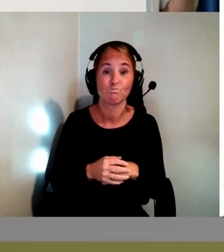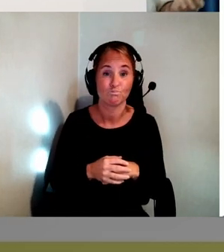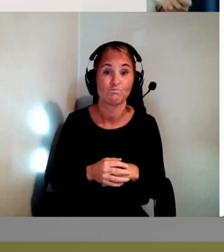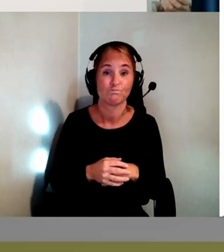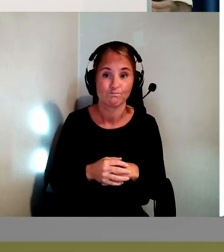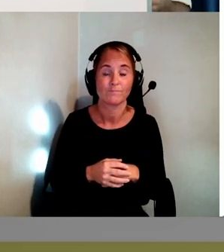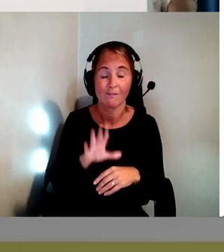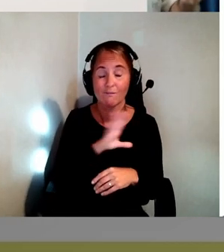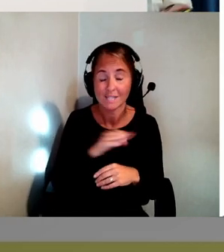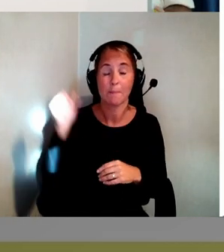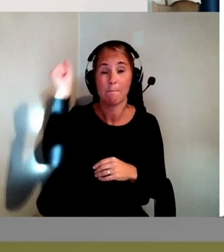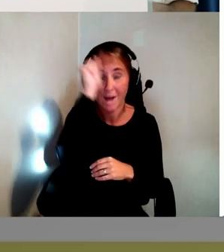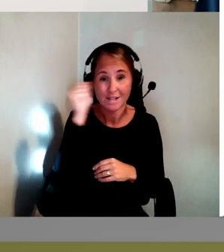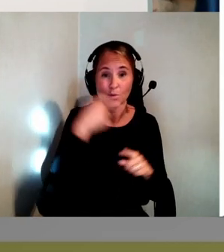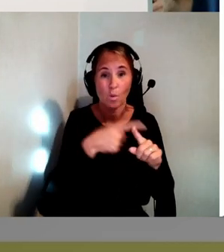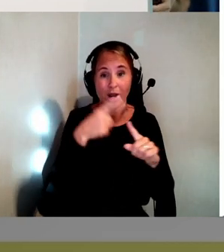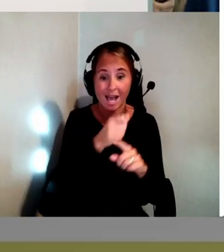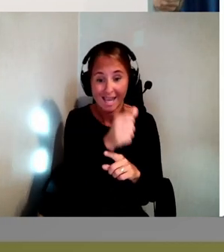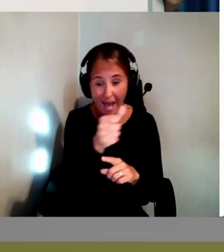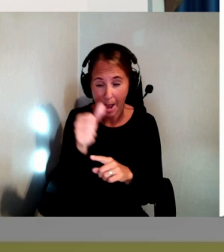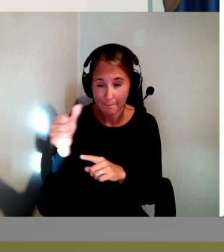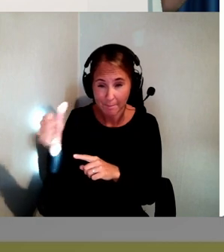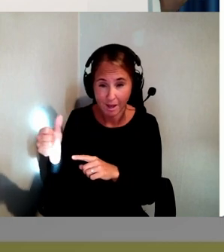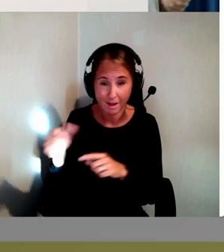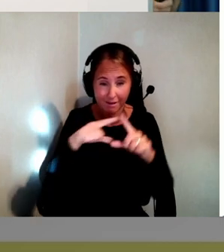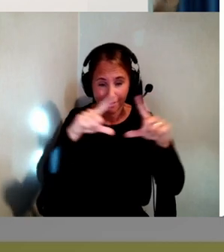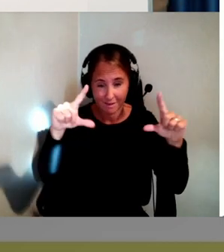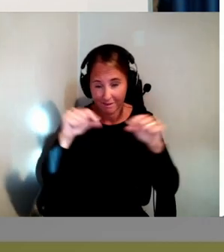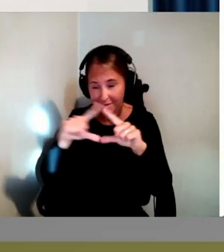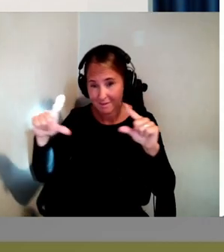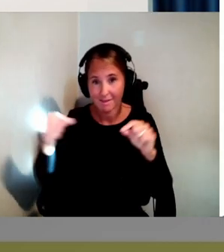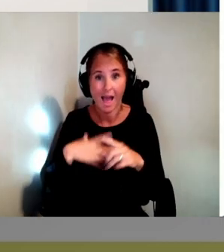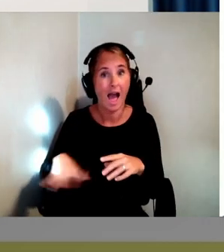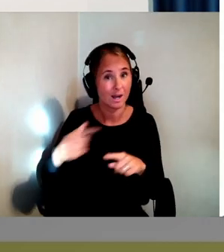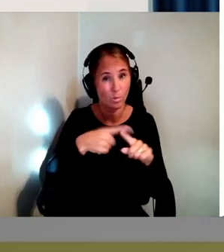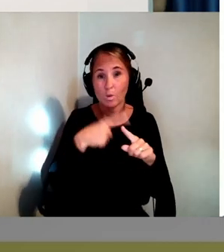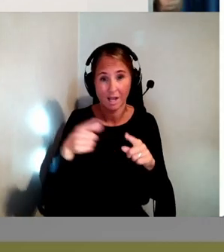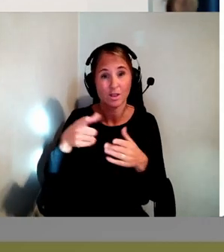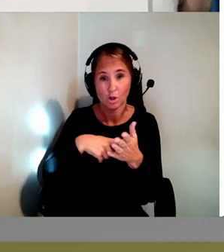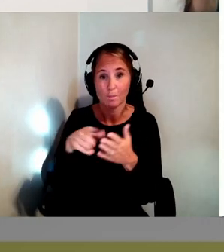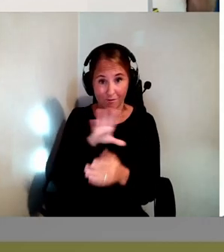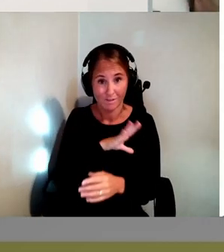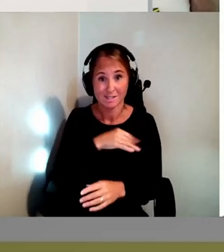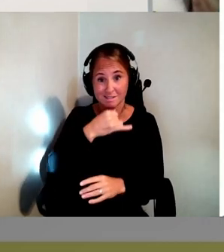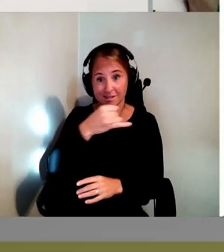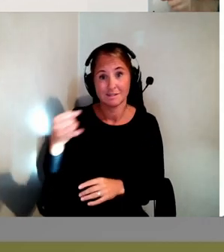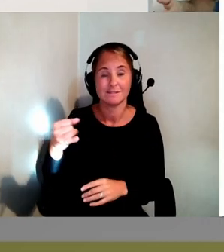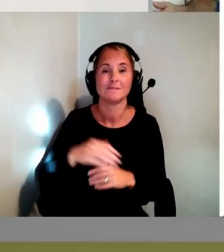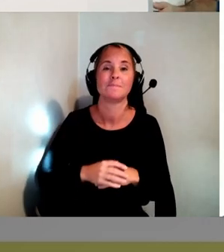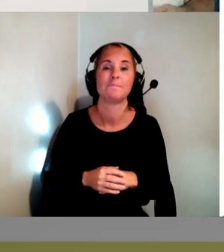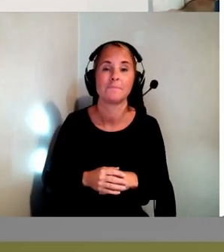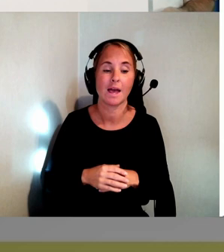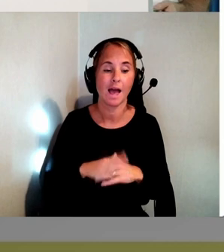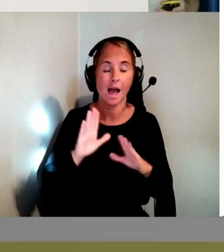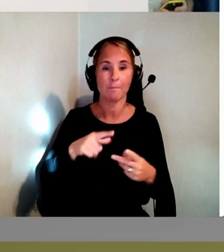kryllar ju av knappar överallt och de finns i alla varianter man kan tänka sig men jag har valt ut en